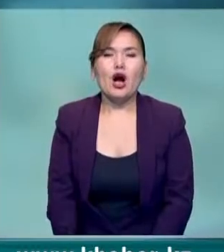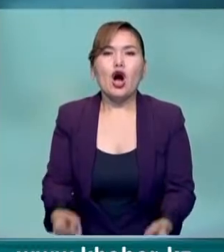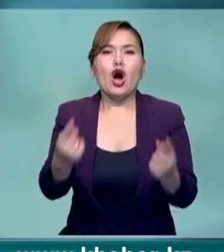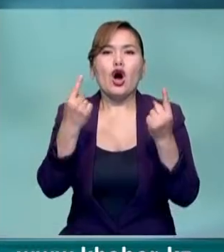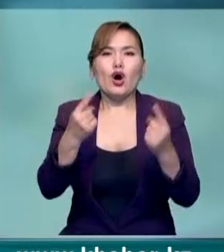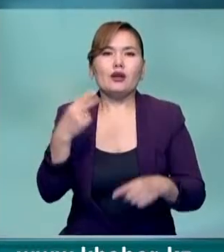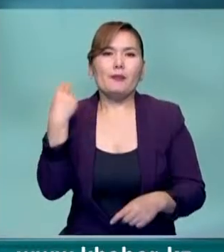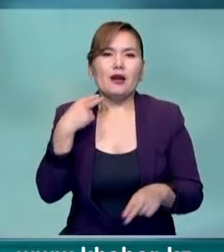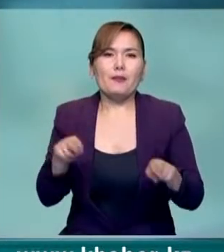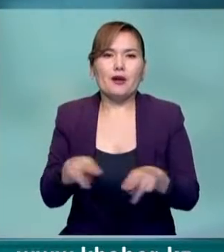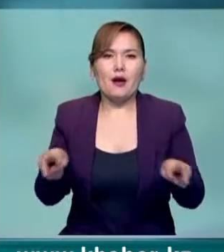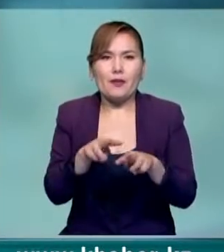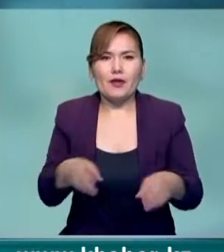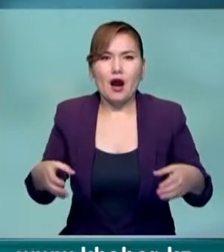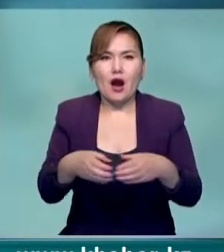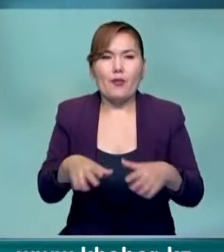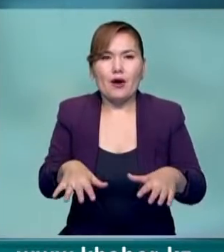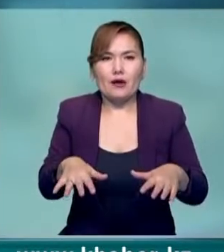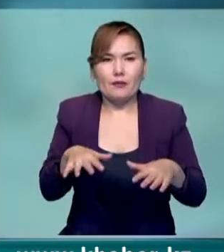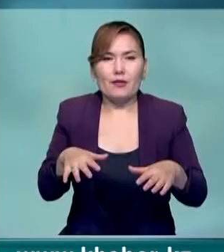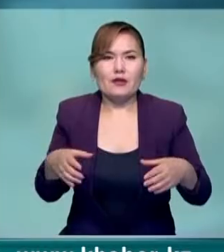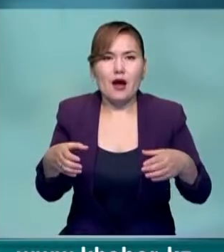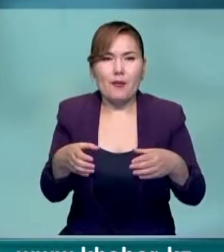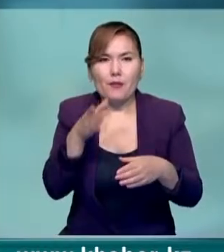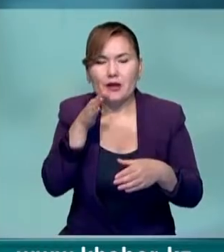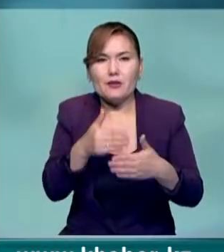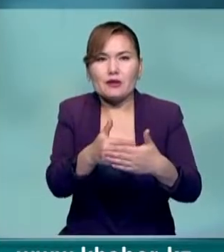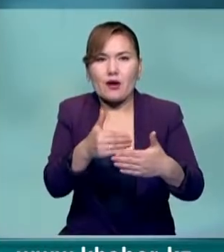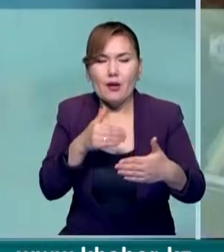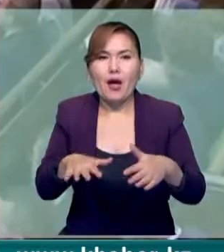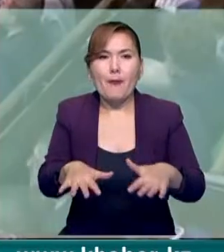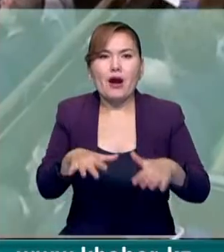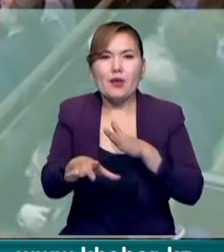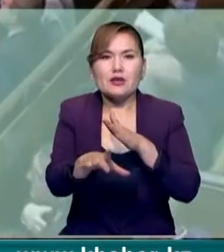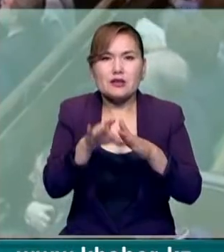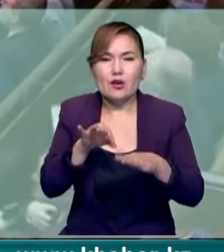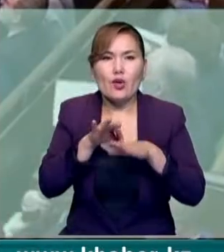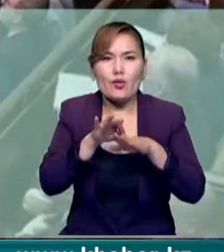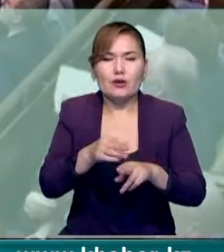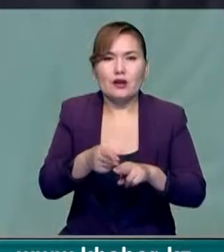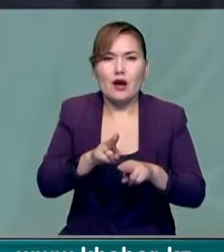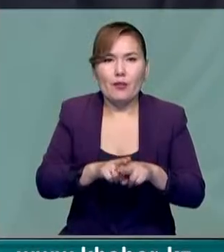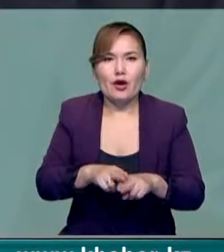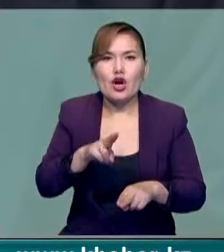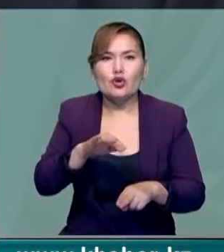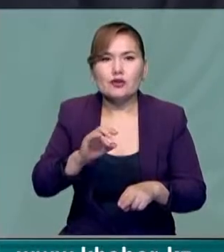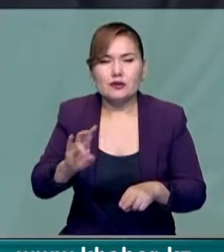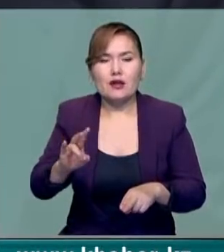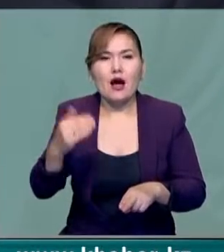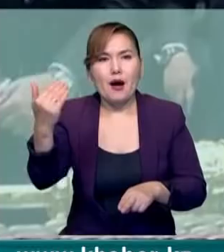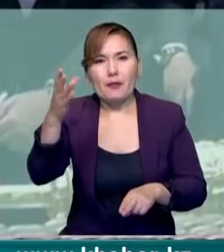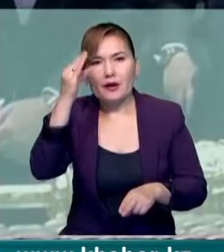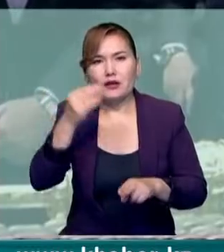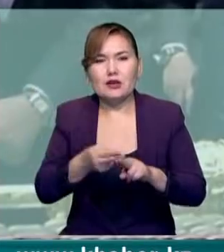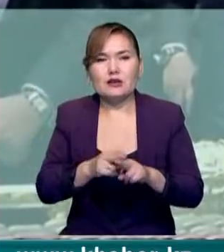Ұлыбритания премьер-министрі қауымдар палатасына мерзімінен бұрын парламенттік сайлау өткізуді ұсынды. Борис Джонсонның пікірінше, бұл елді